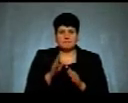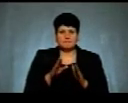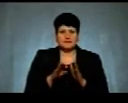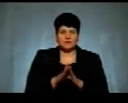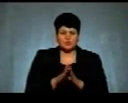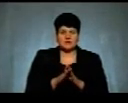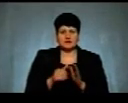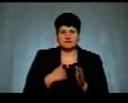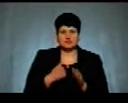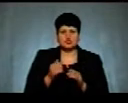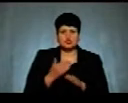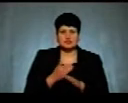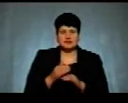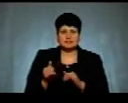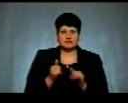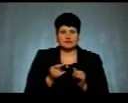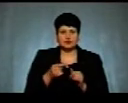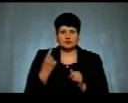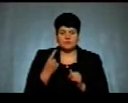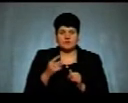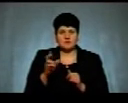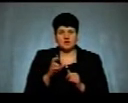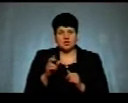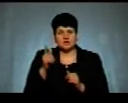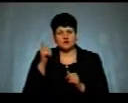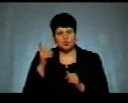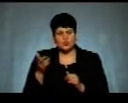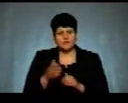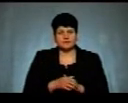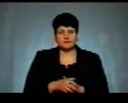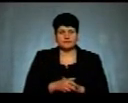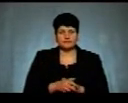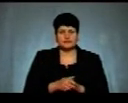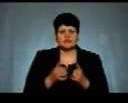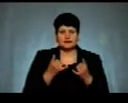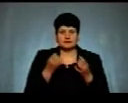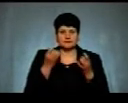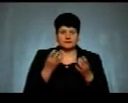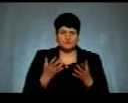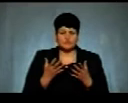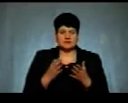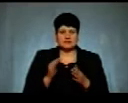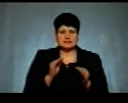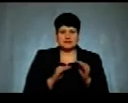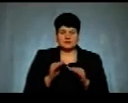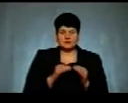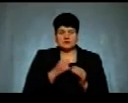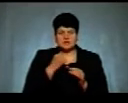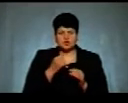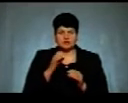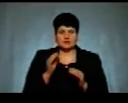і частини забезпечення в Тернопільській області, в Бережанах, Чорткові. Для рядового складу, старшинського